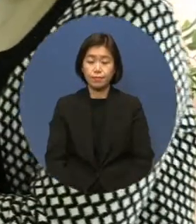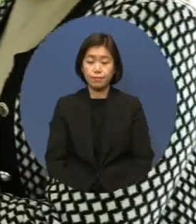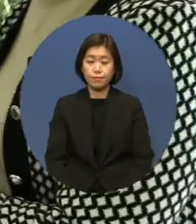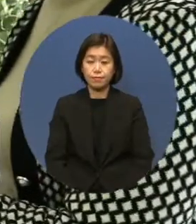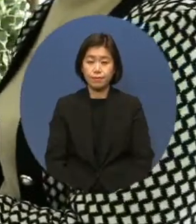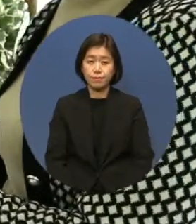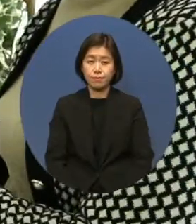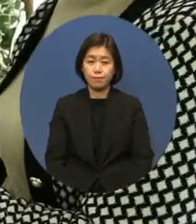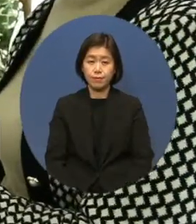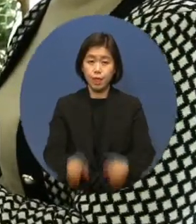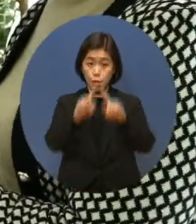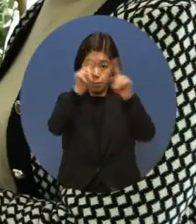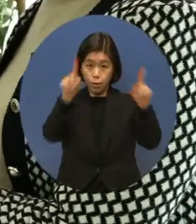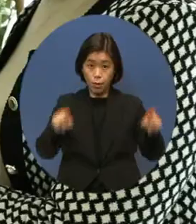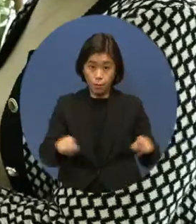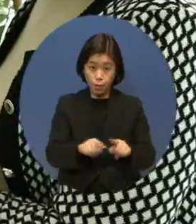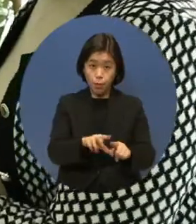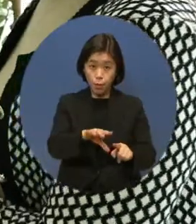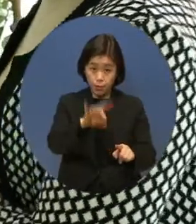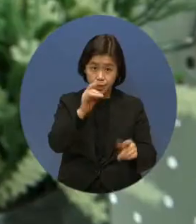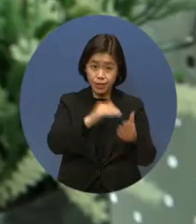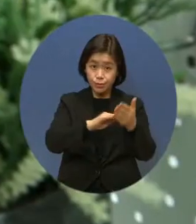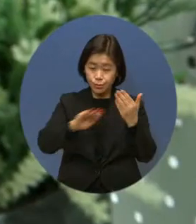단어 카드를 가지고 또 교육을 하는 거죠.